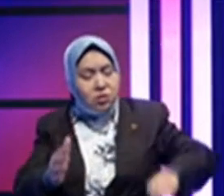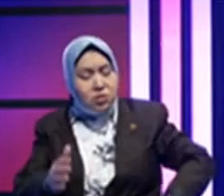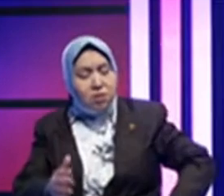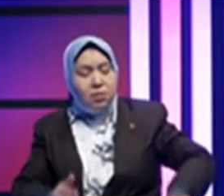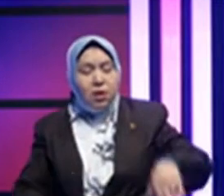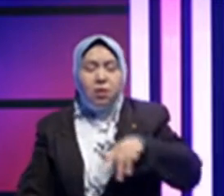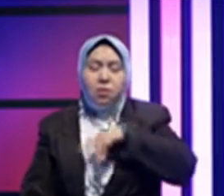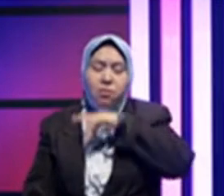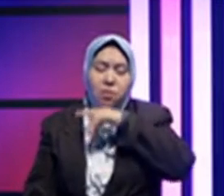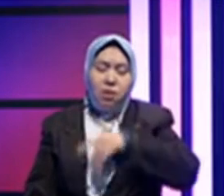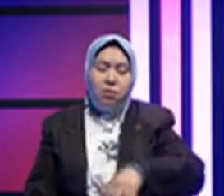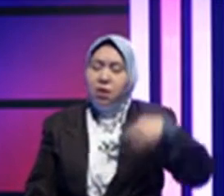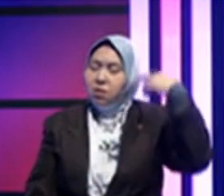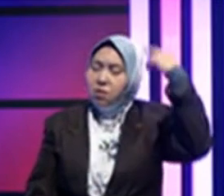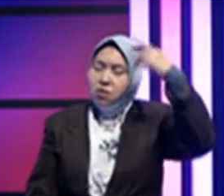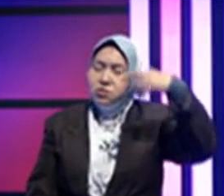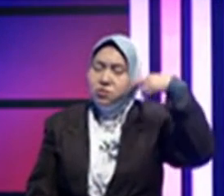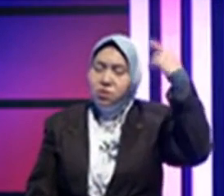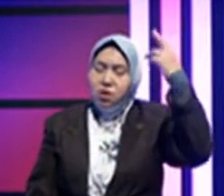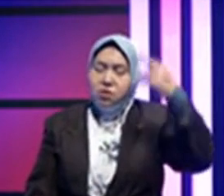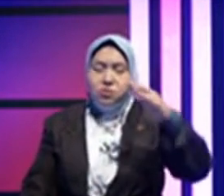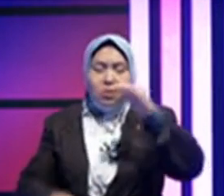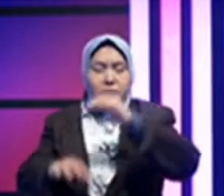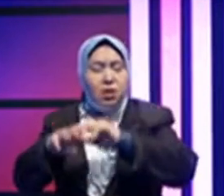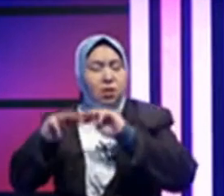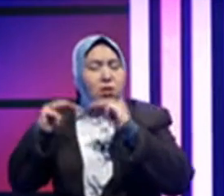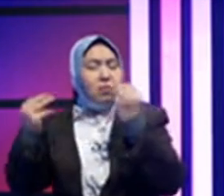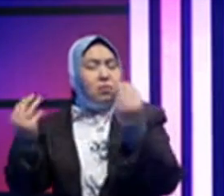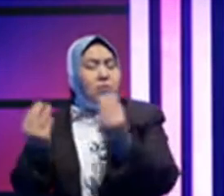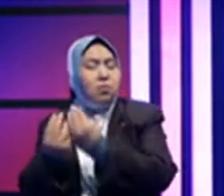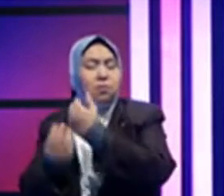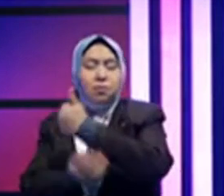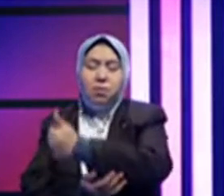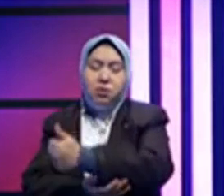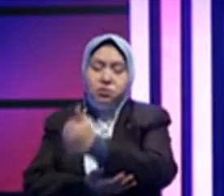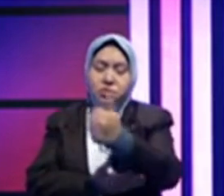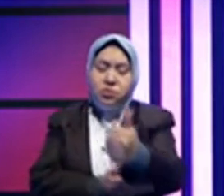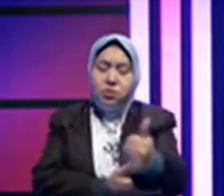قبلك رسلا إلى قومهم